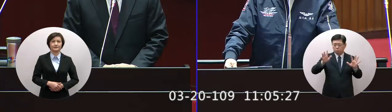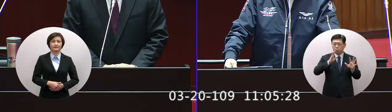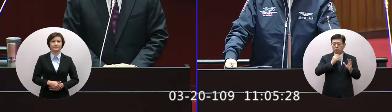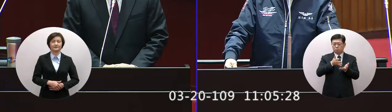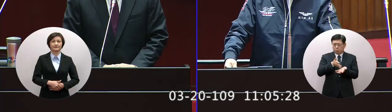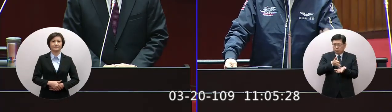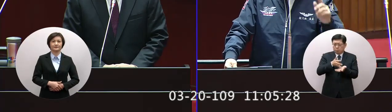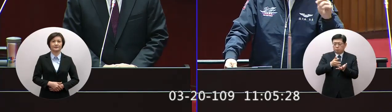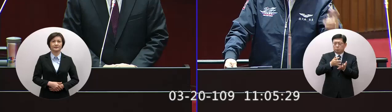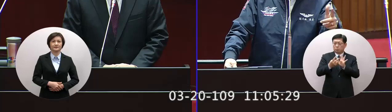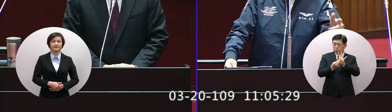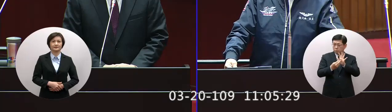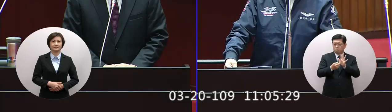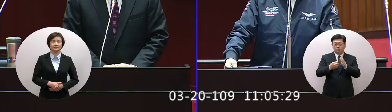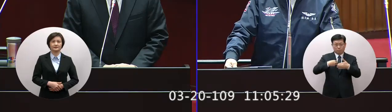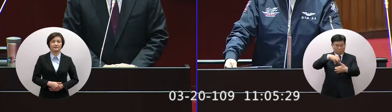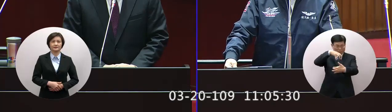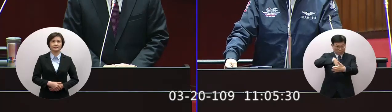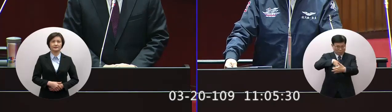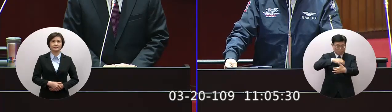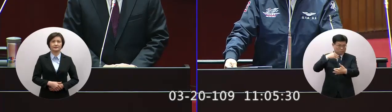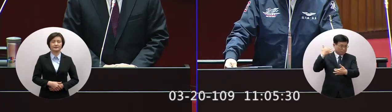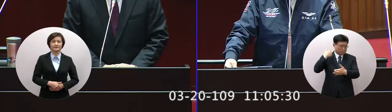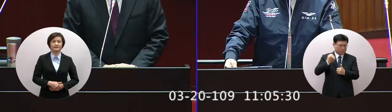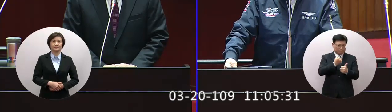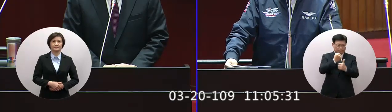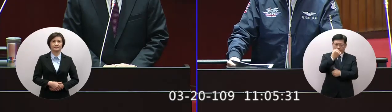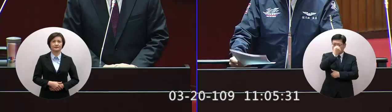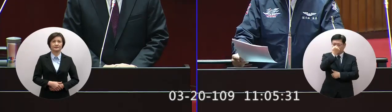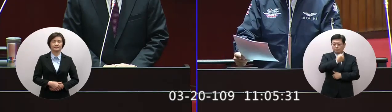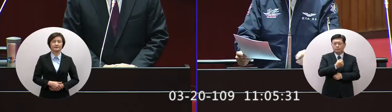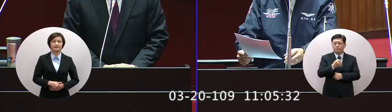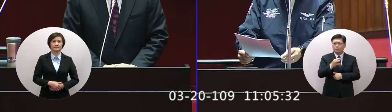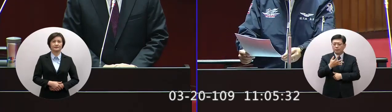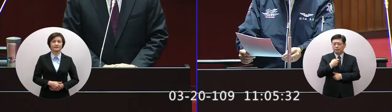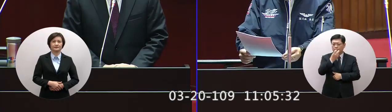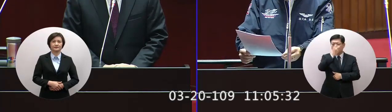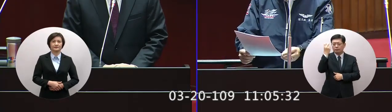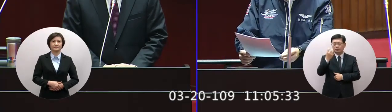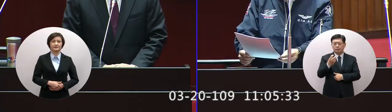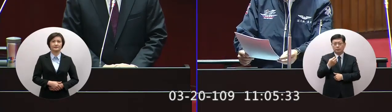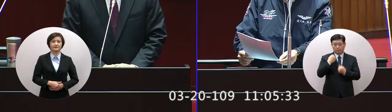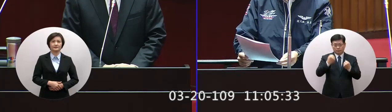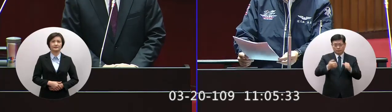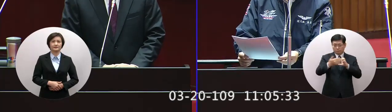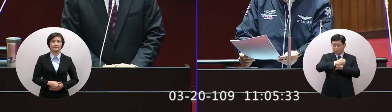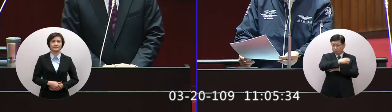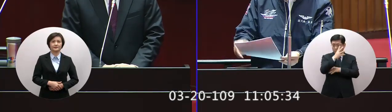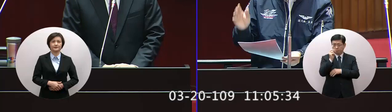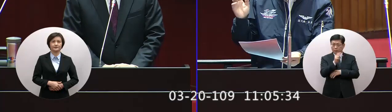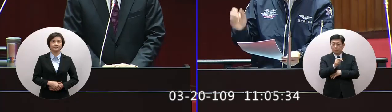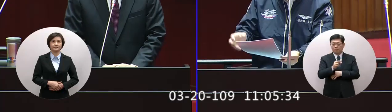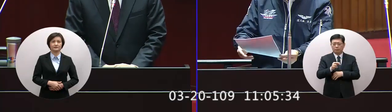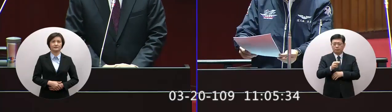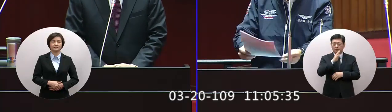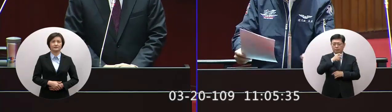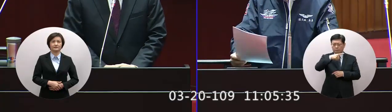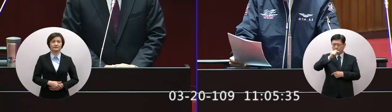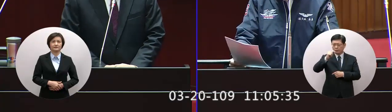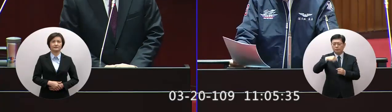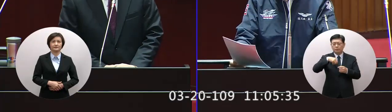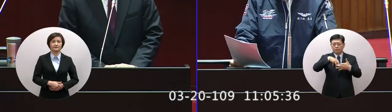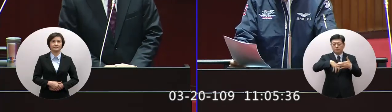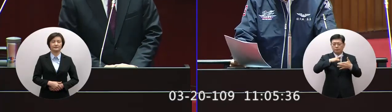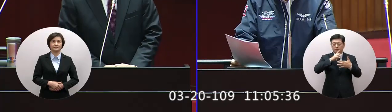的方式之外，那个背后啊的引武者是很可恶。因为我们有发现我们从媒体也有看到，好，我们看到 PPT 里